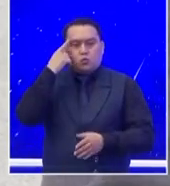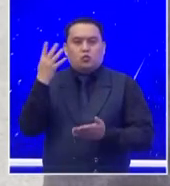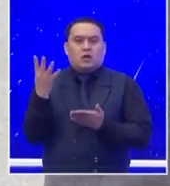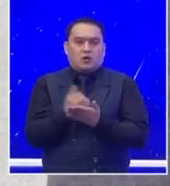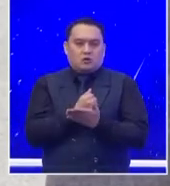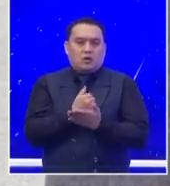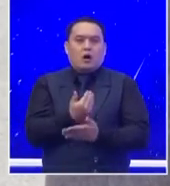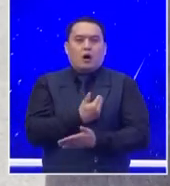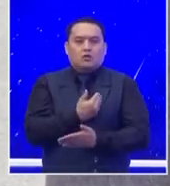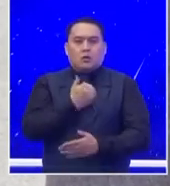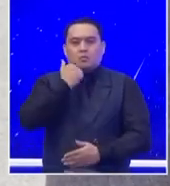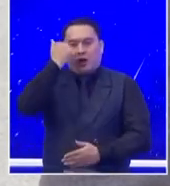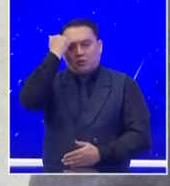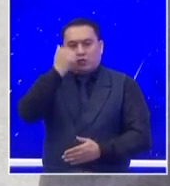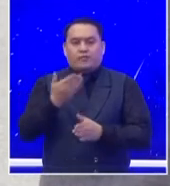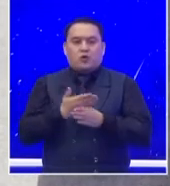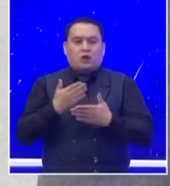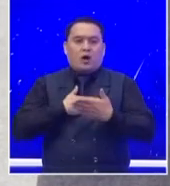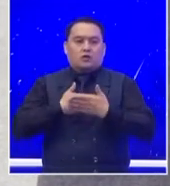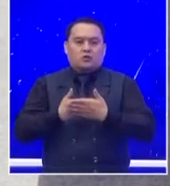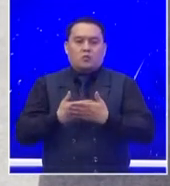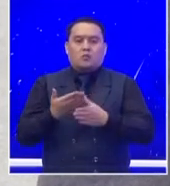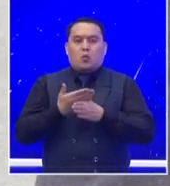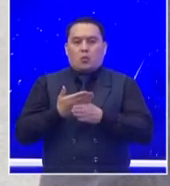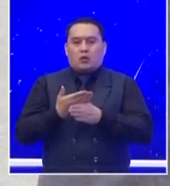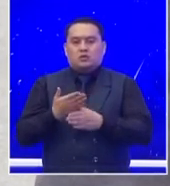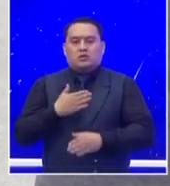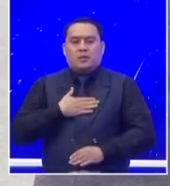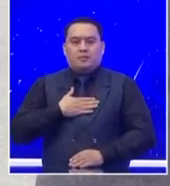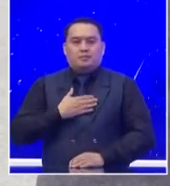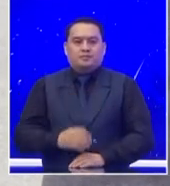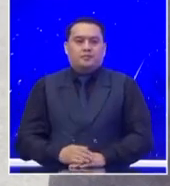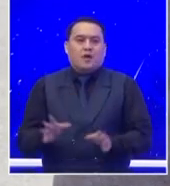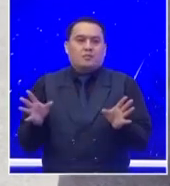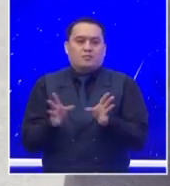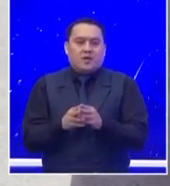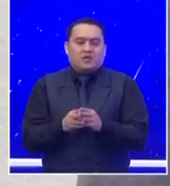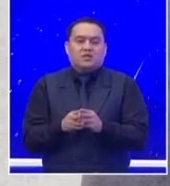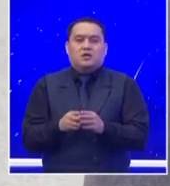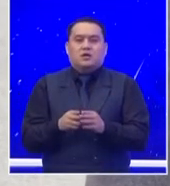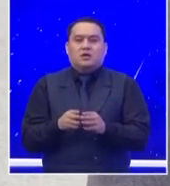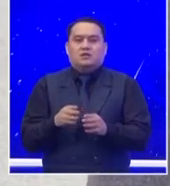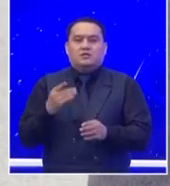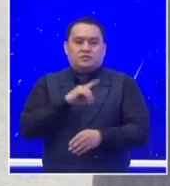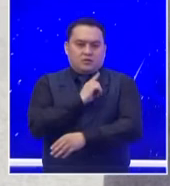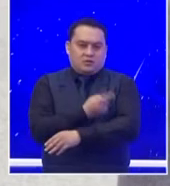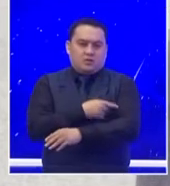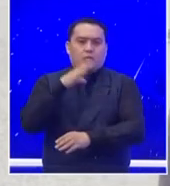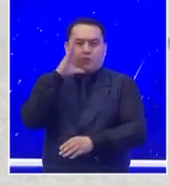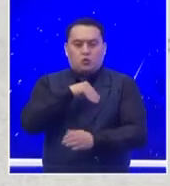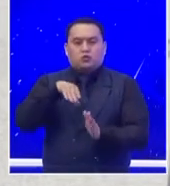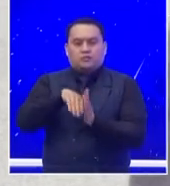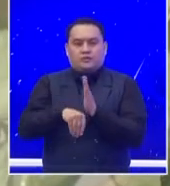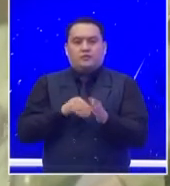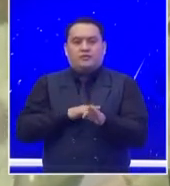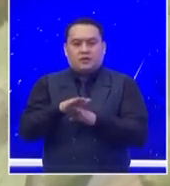удалось. Хотелось бы поблагодарить волонтеров и спонсоров, которые нам помогают. Вместе, общими усилиями, мы в силах сделать людей